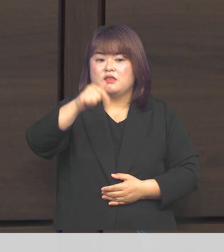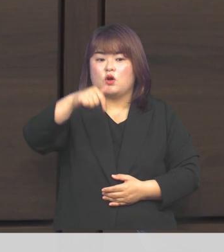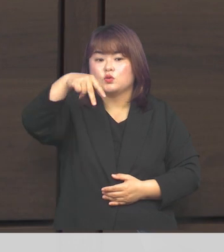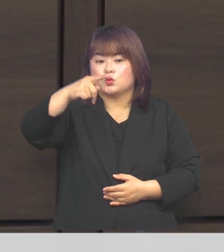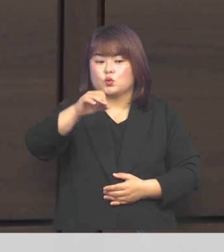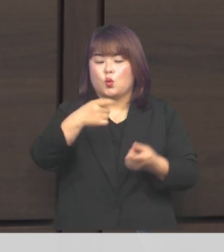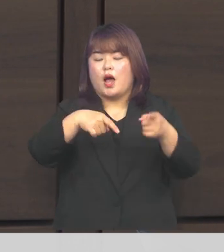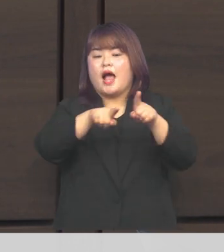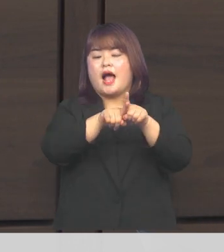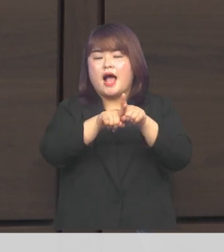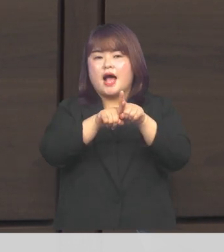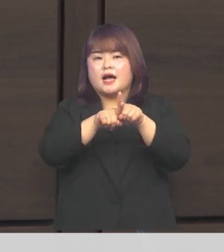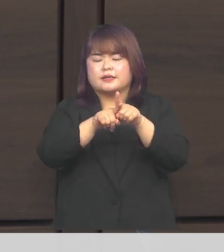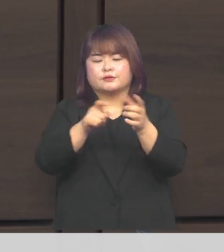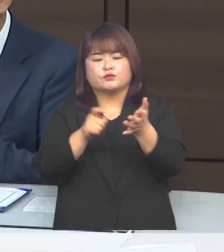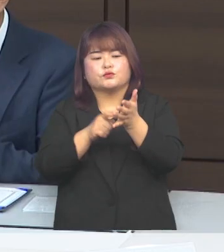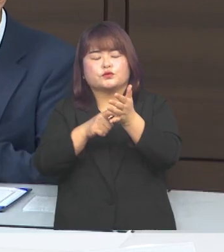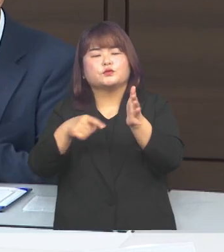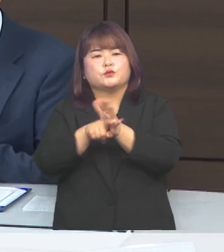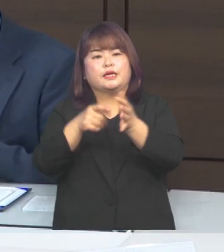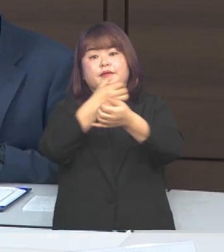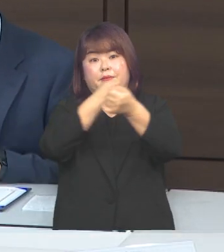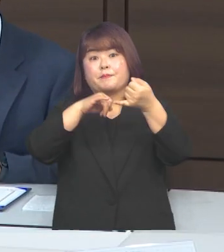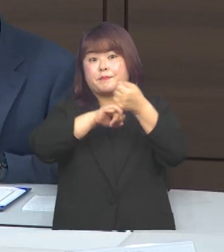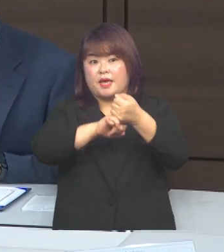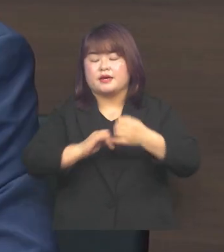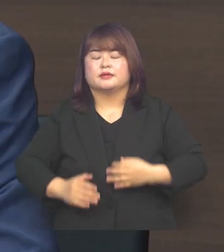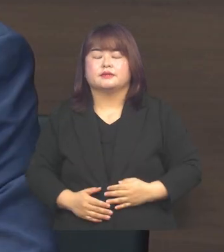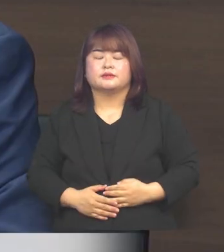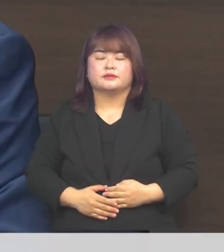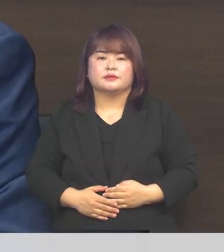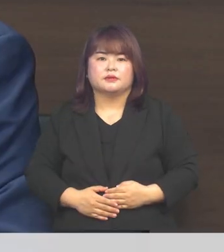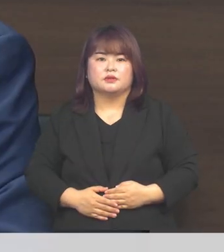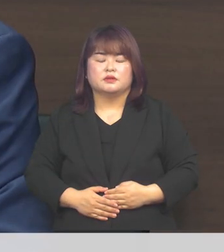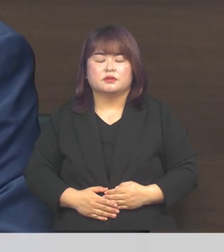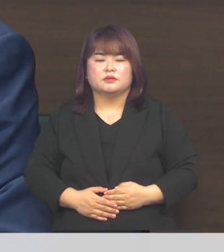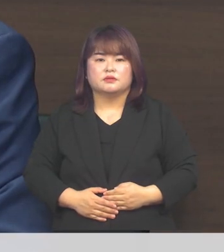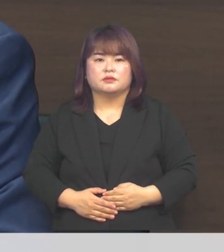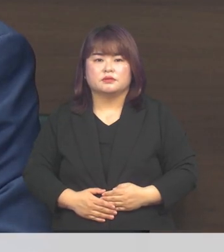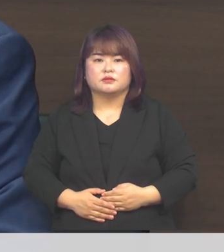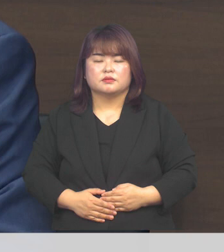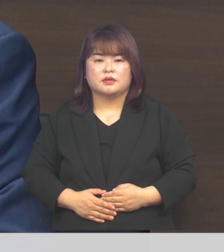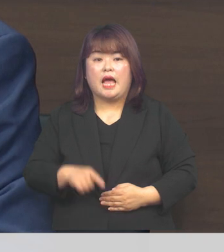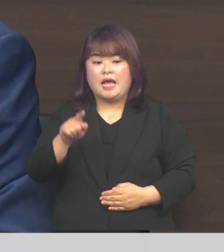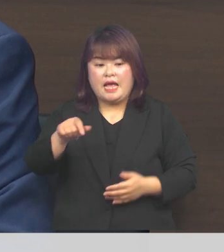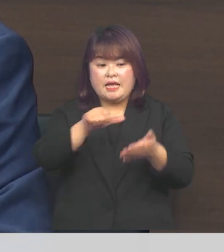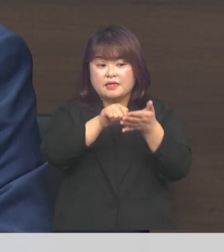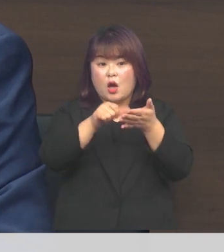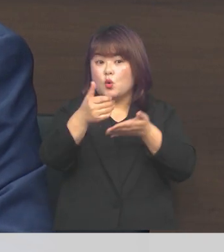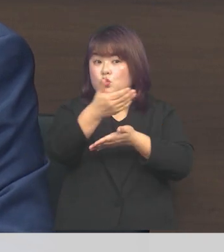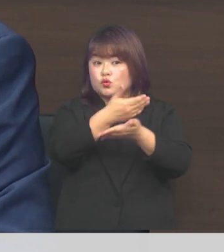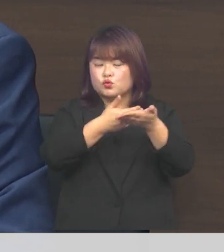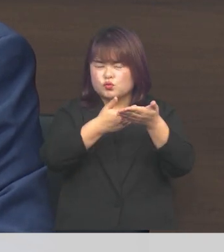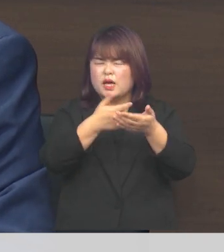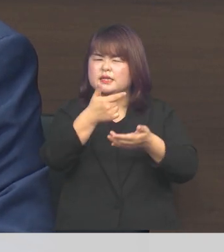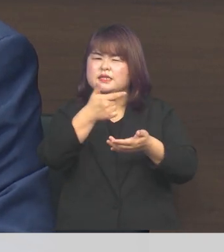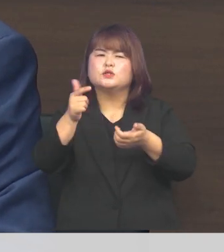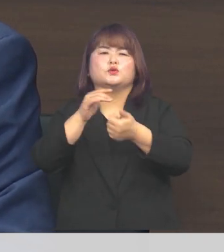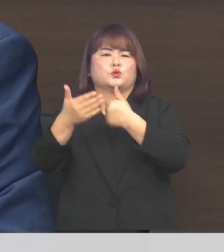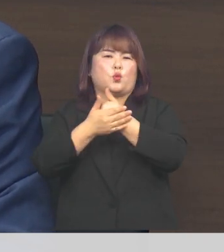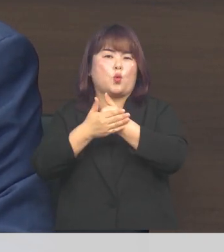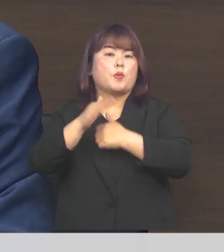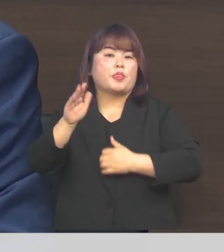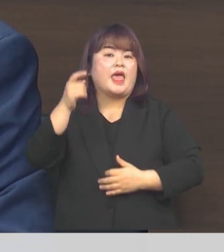배출 수거 및 재활용 촉진을 위한 업무 협약을 체결했습니다. 자원순환에 큰 도움이 된다고 생각하고